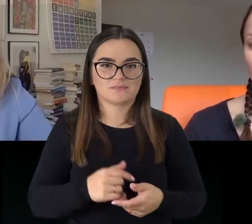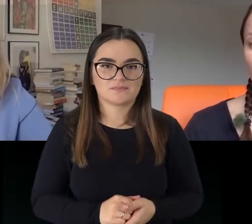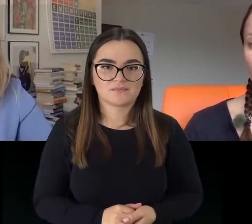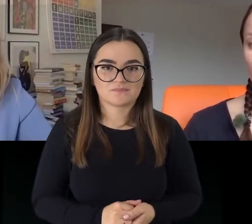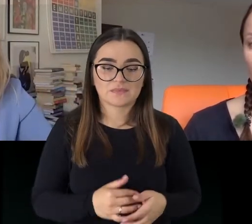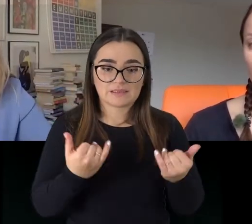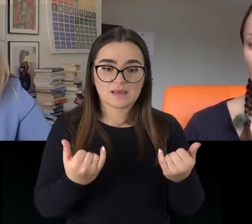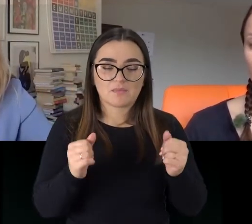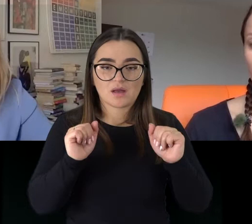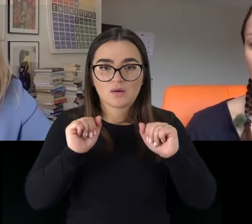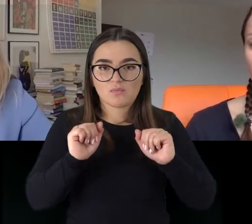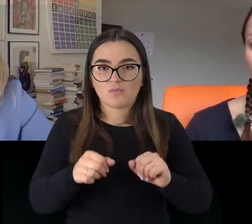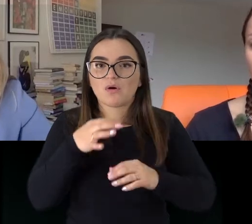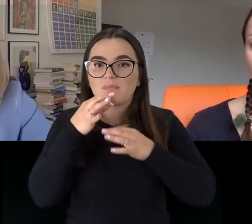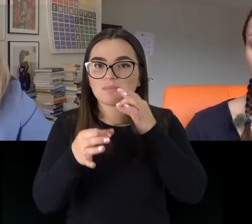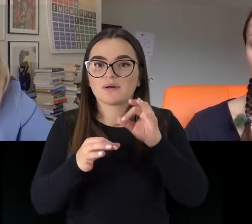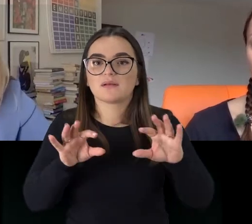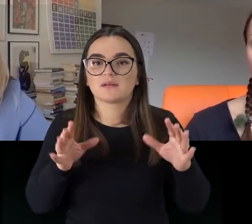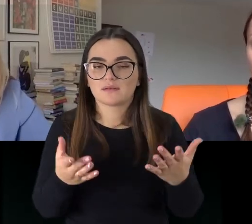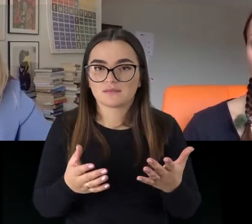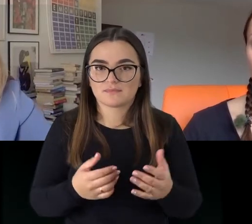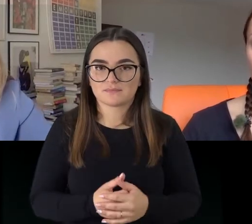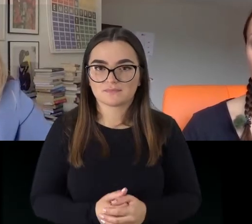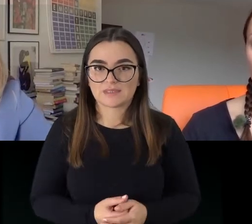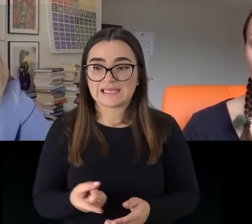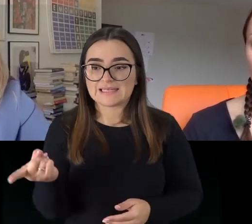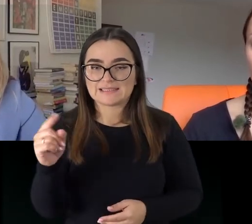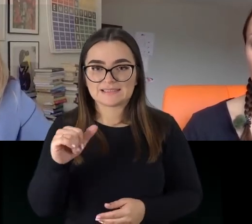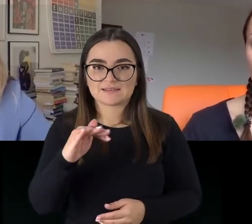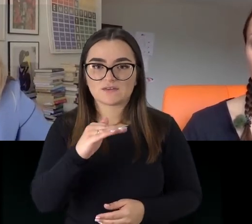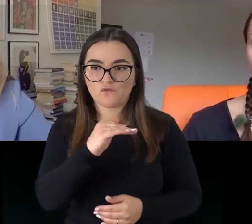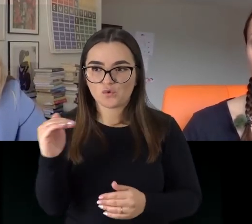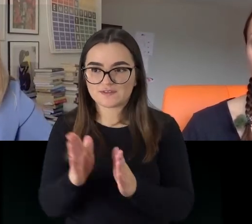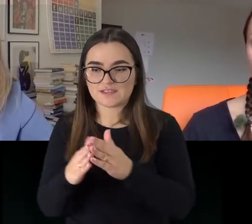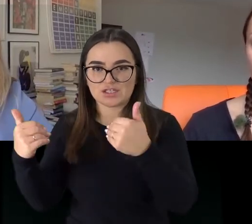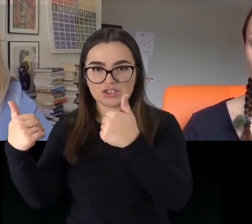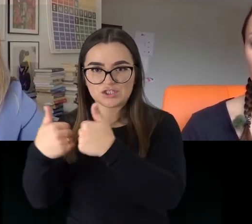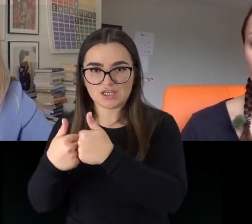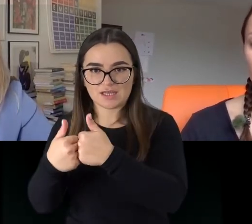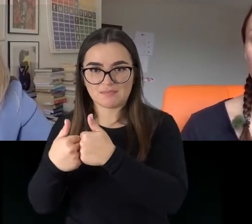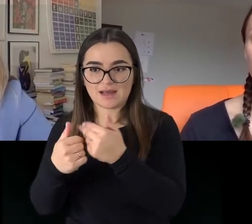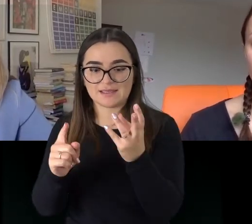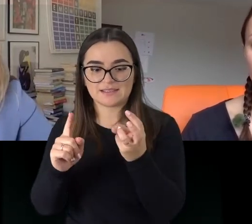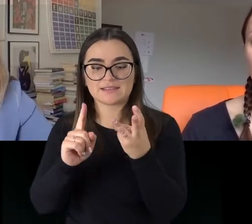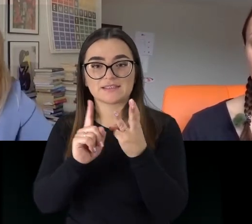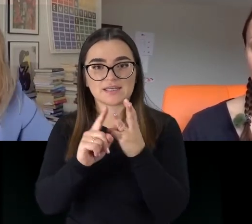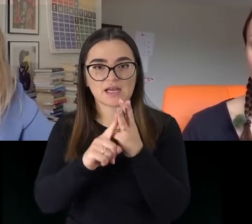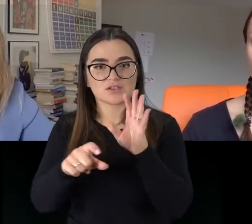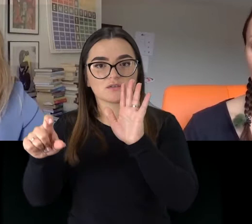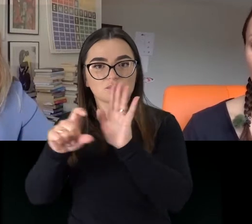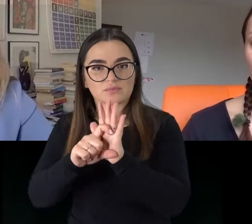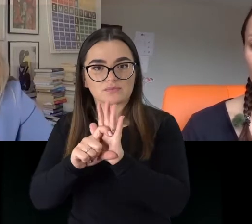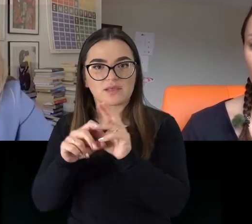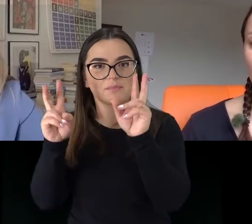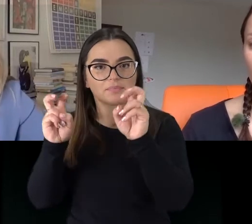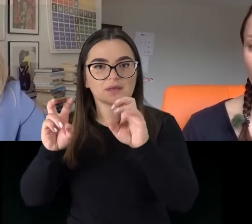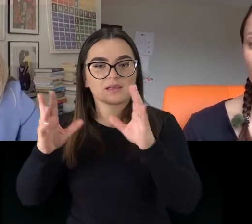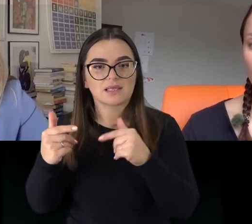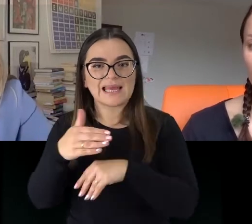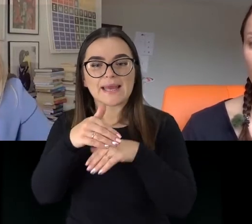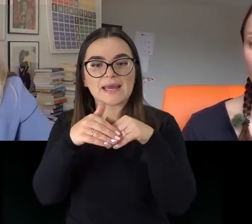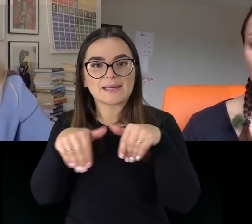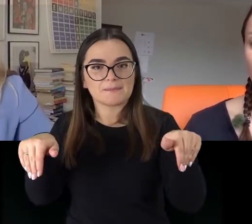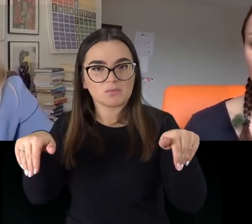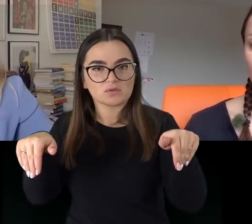perėti lygiai taip pat į dar vieną punktą disfunkciniai šeimoje, kuris vadinasi ribos. Ne, ribos. Tai va, štai, kai jūs